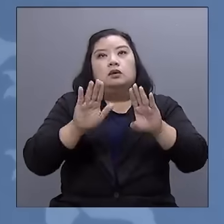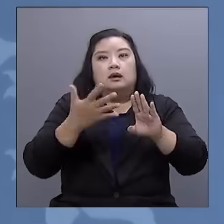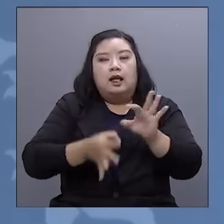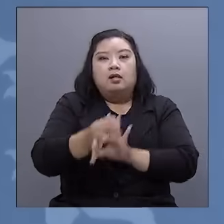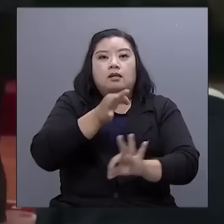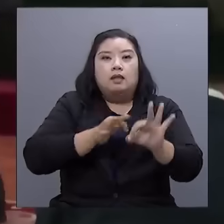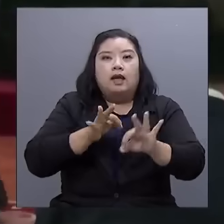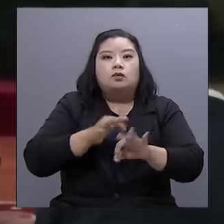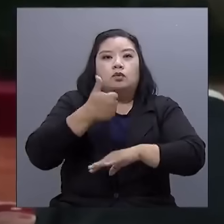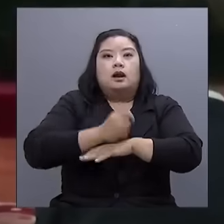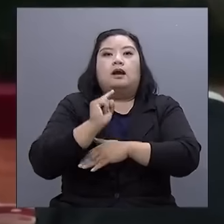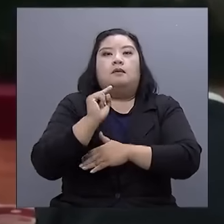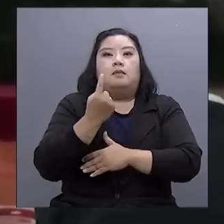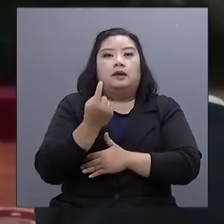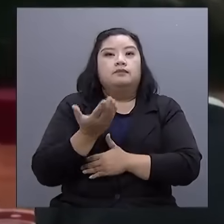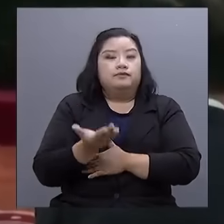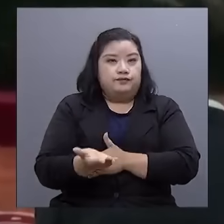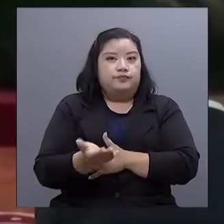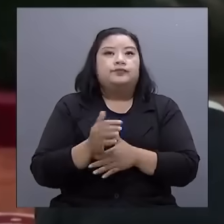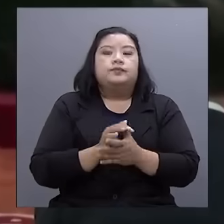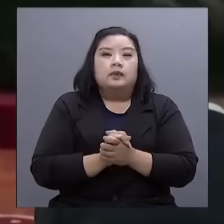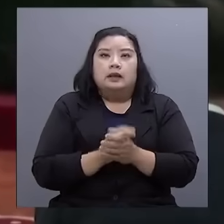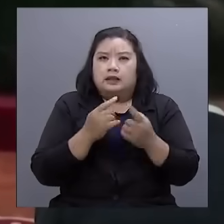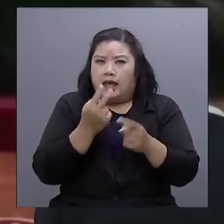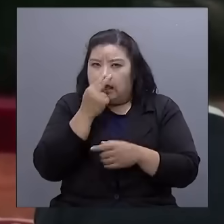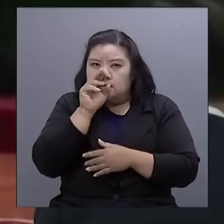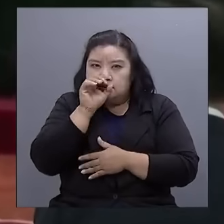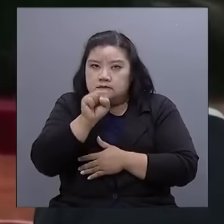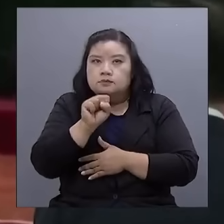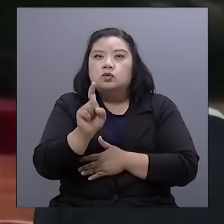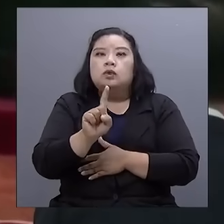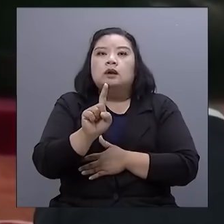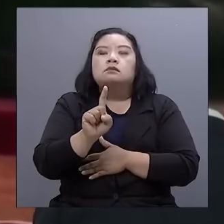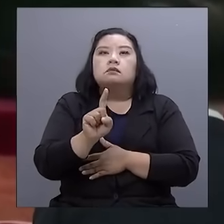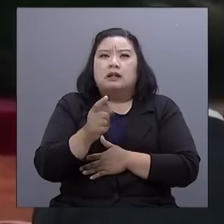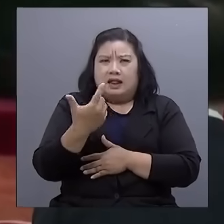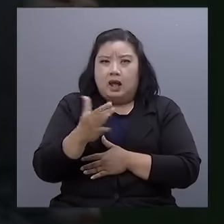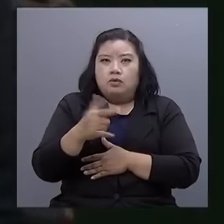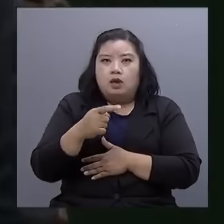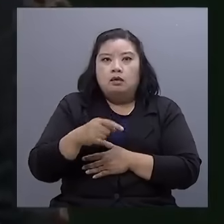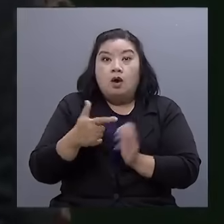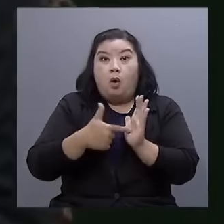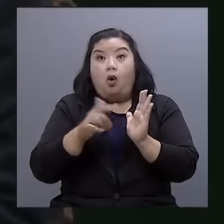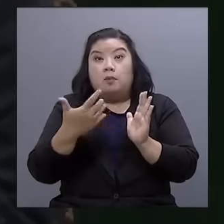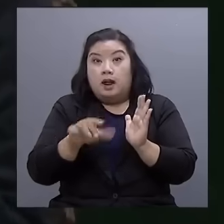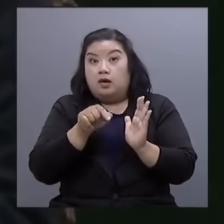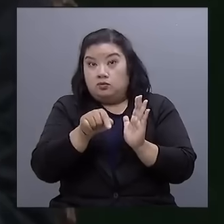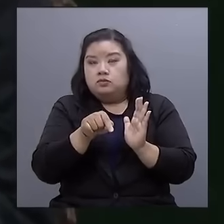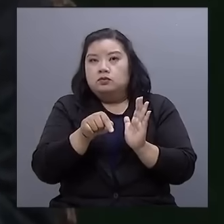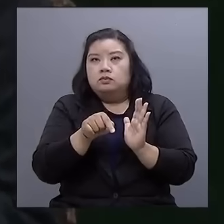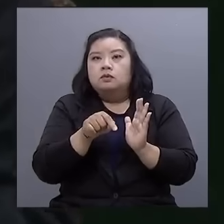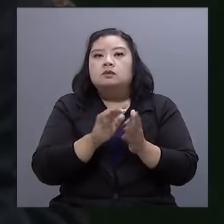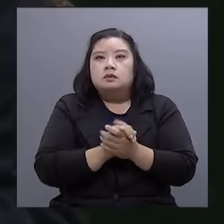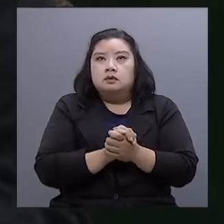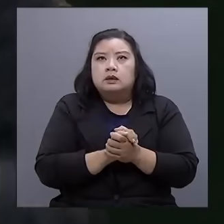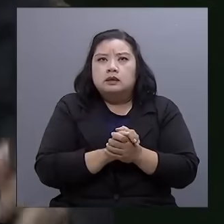เก้าอี้รัฐมนตรีต่างประเทศอีกครั้งจุดที่น่าสนใจคุณผู้ชมก็คือแม้จะถูกปลดออกจากตำแหน่งรัฐมนตรีต่างประเทศแล้วแต่